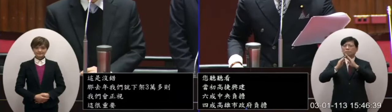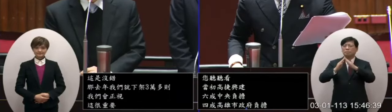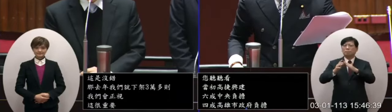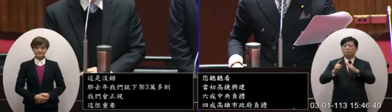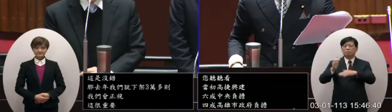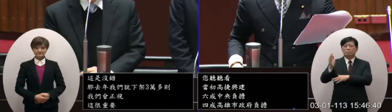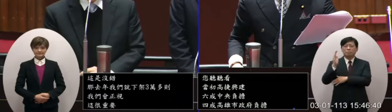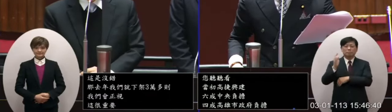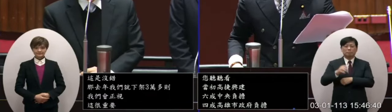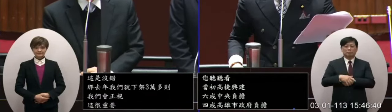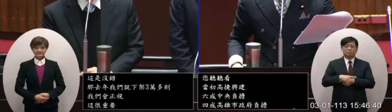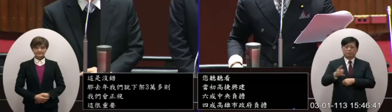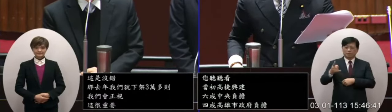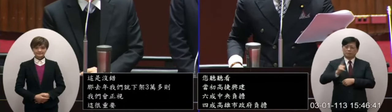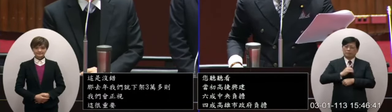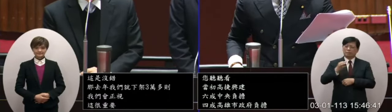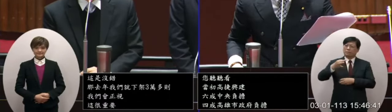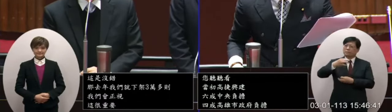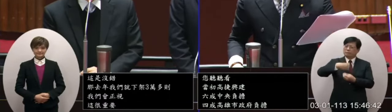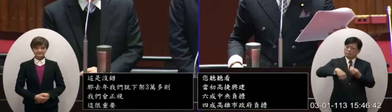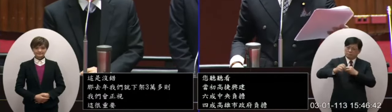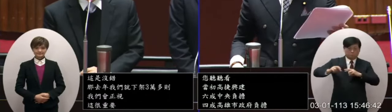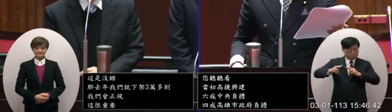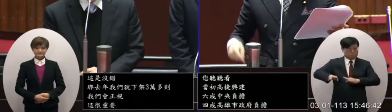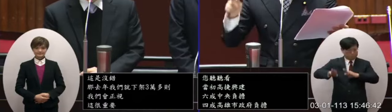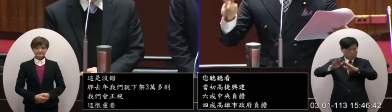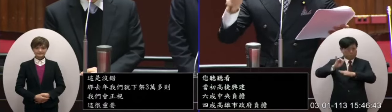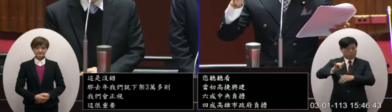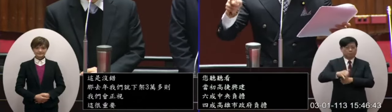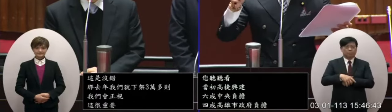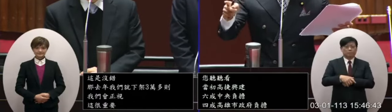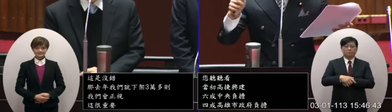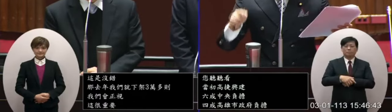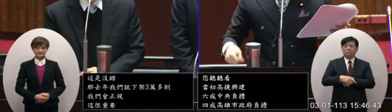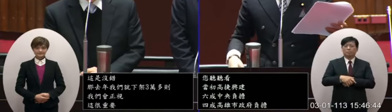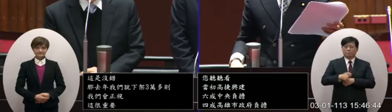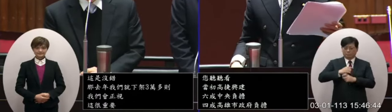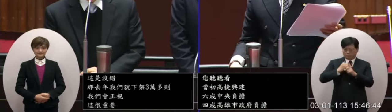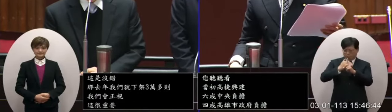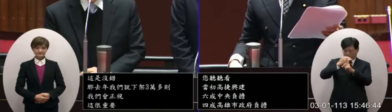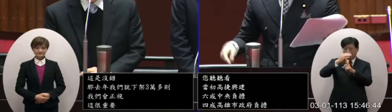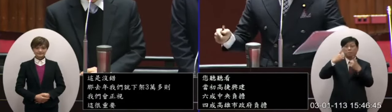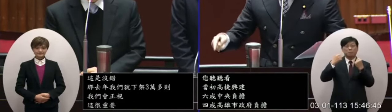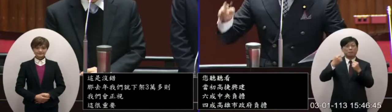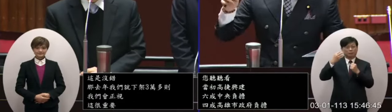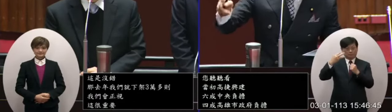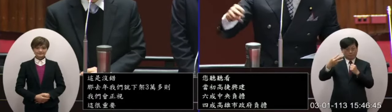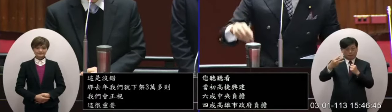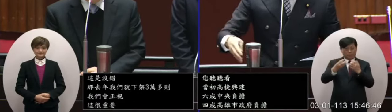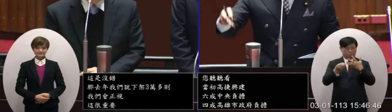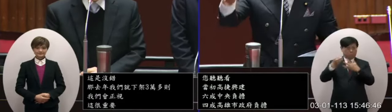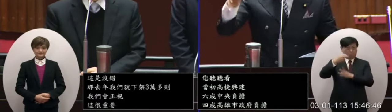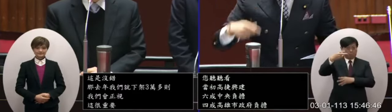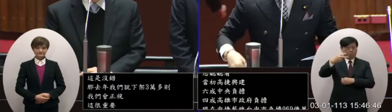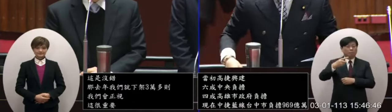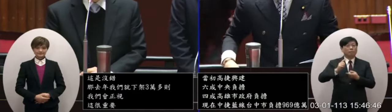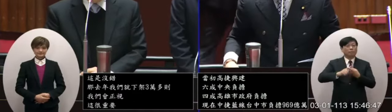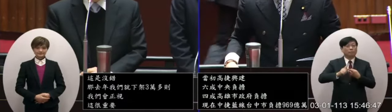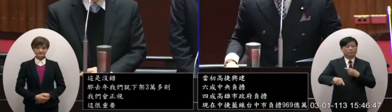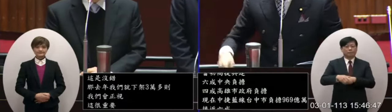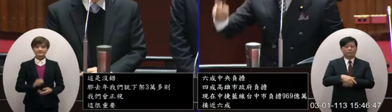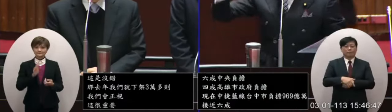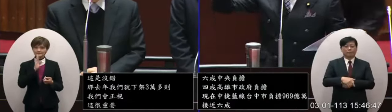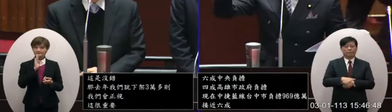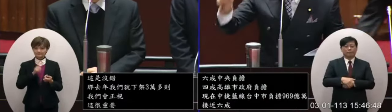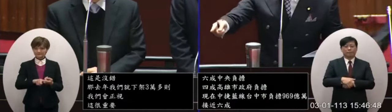市府财务状况改善了，财政等级由3级成为2级，对吧？